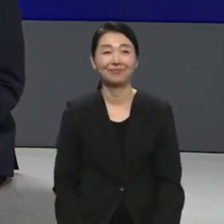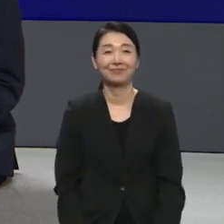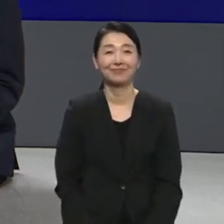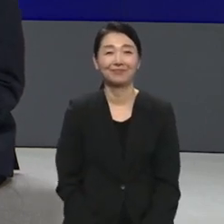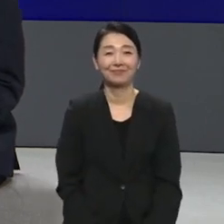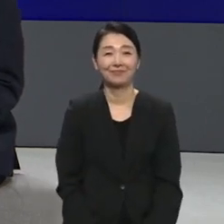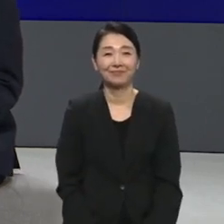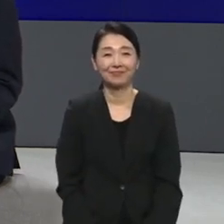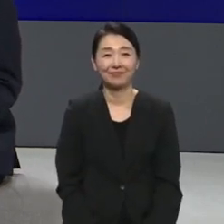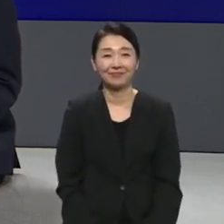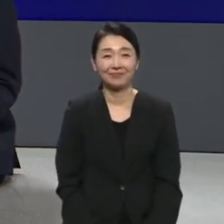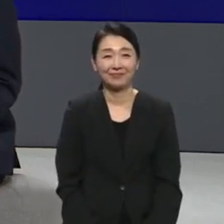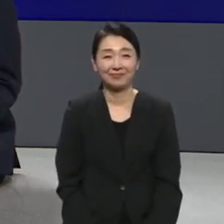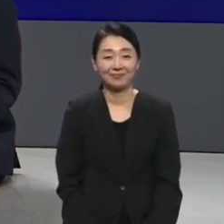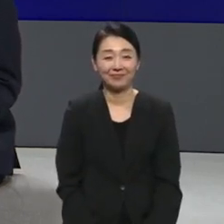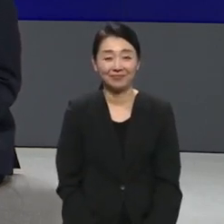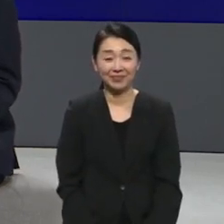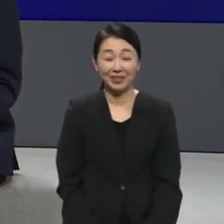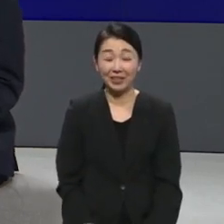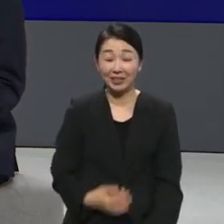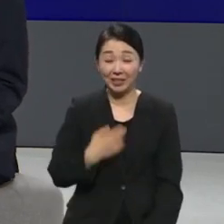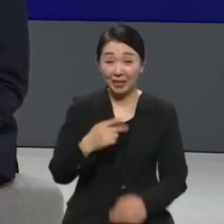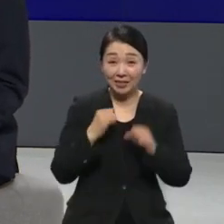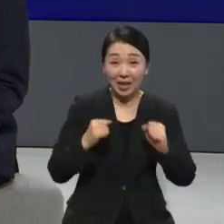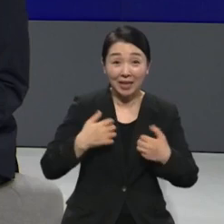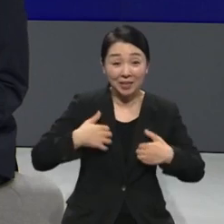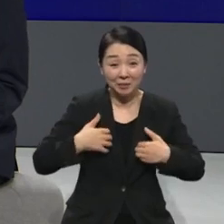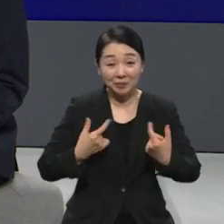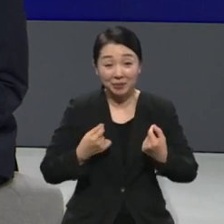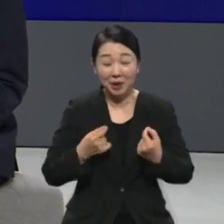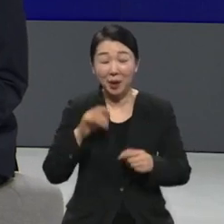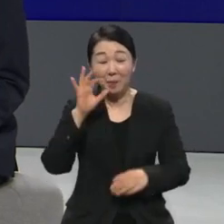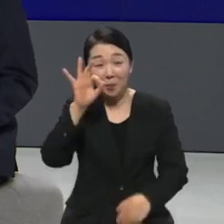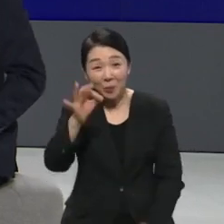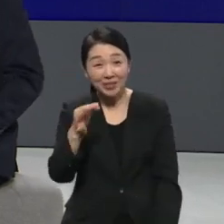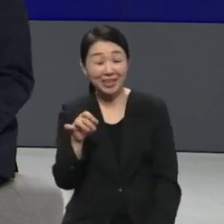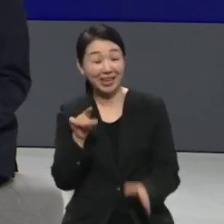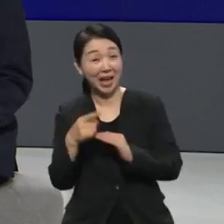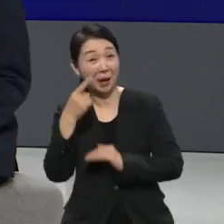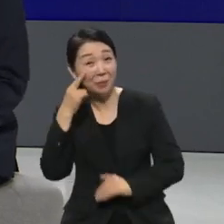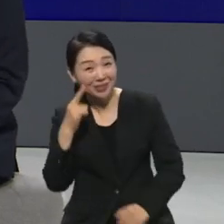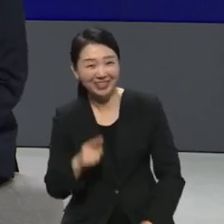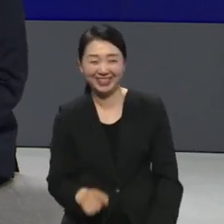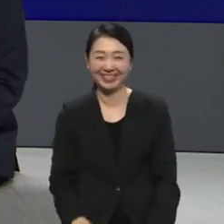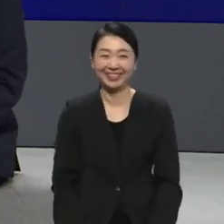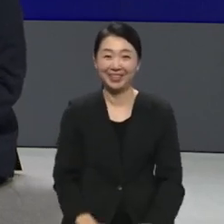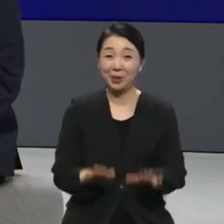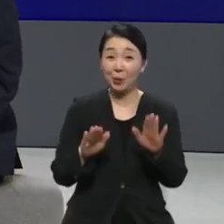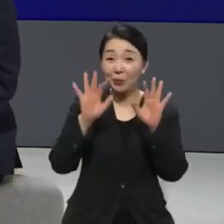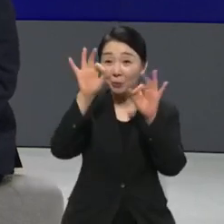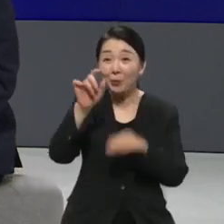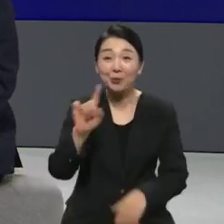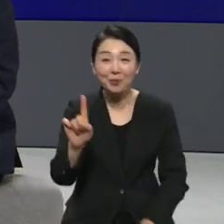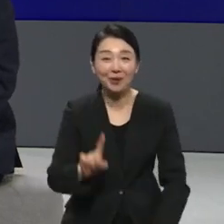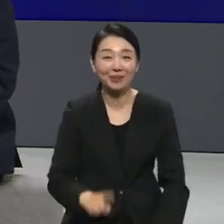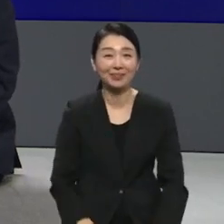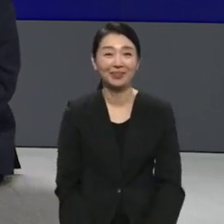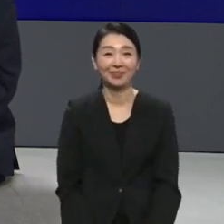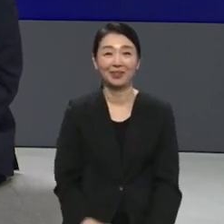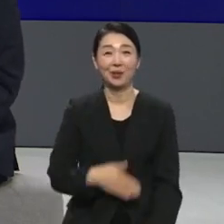네, 안 삽니다. 제가 해야 될 것 같아요. 그러니까 제가 하니까 안 사요. 뭘 보니? 가보니? 네, 그러니까요. 네. 죄송합니다. 오늘은 뭘 보니?